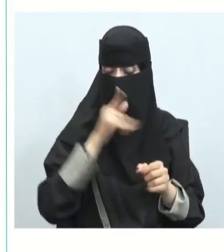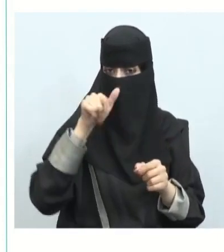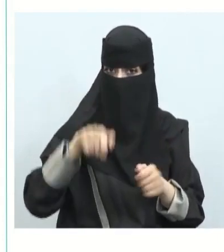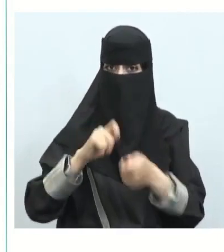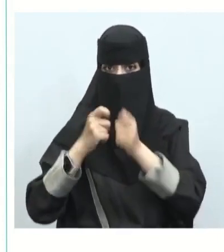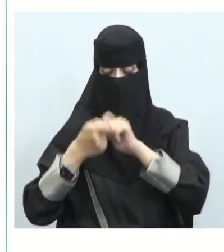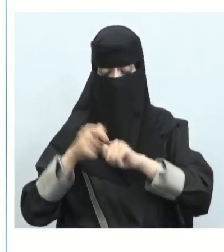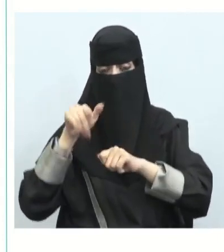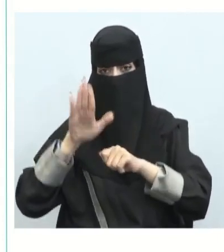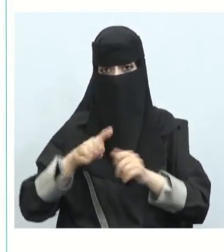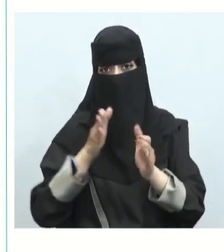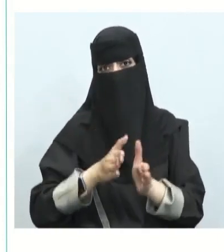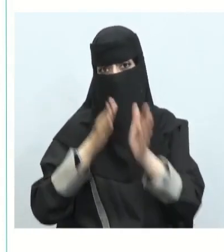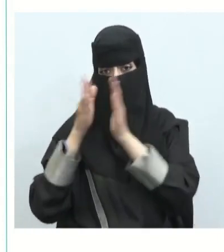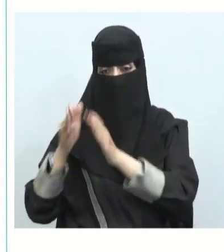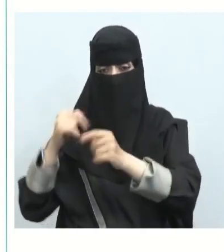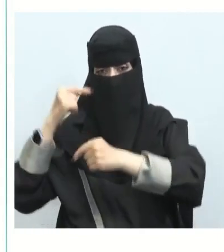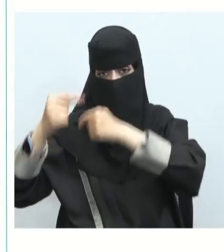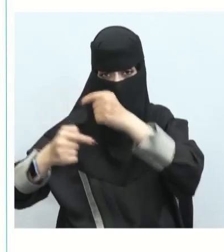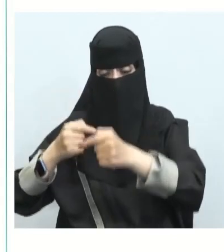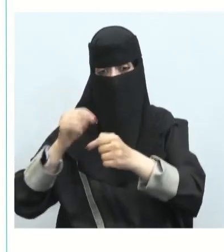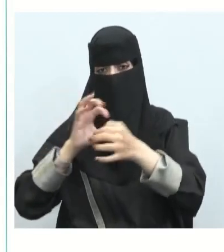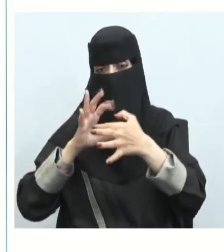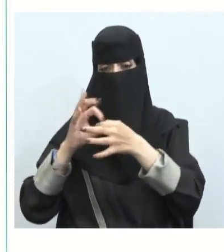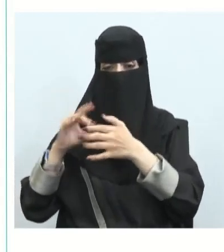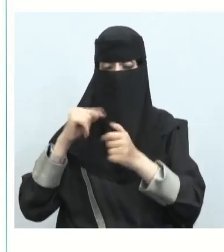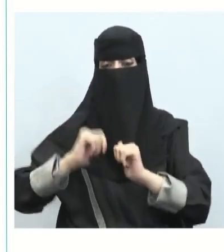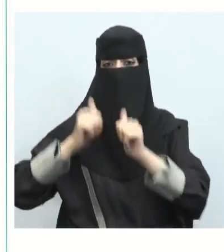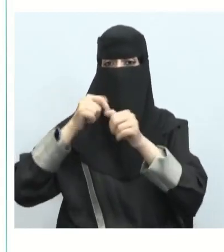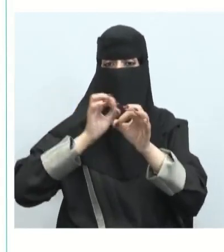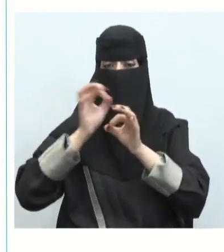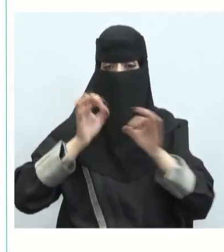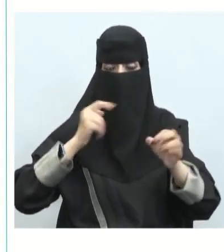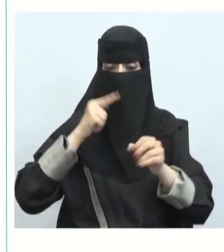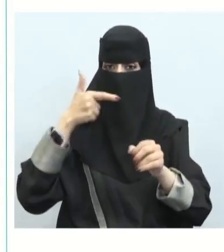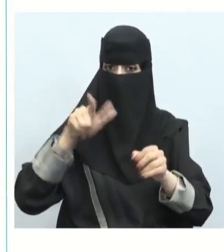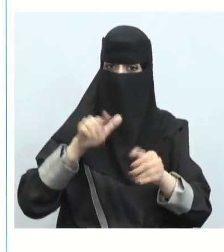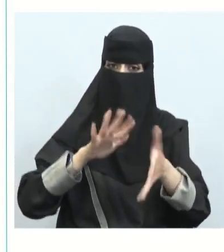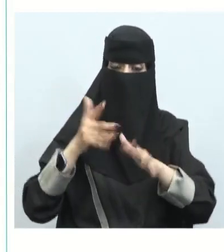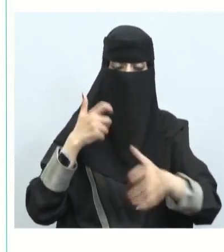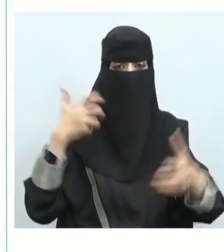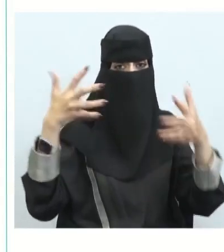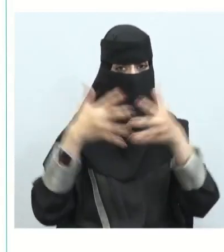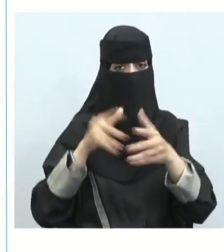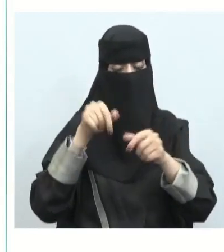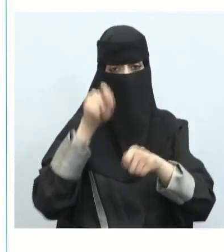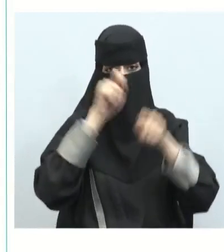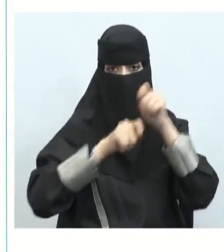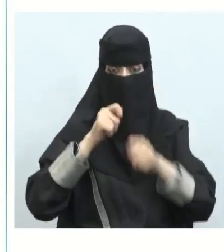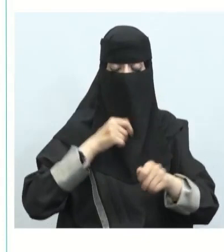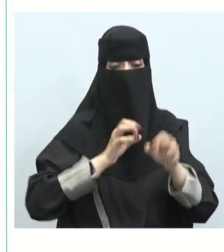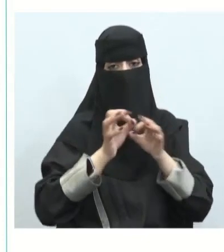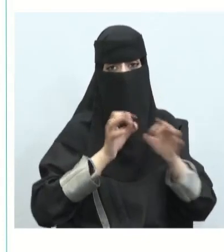التغيير سيكون انتقال اكثر سلاسه لاننا قمنا بالتخطيط بشكل صحيح وايضا قد يكون اشركنا في عمليه